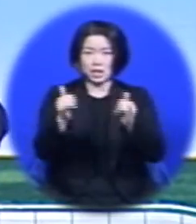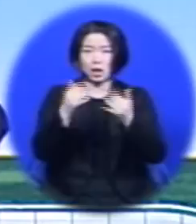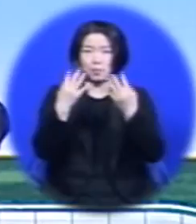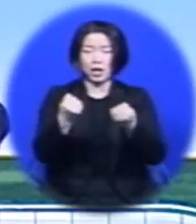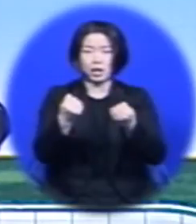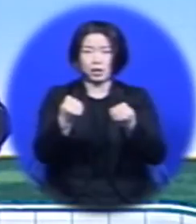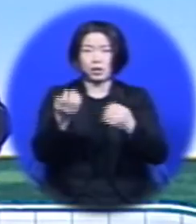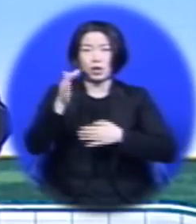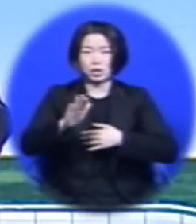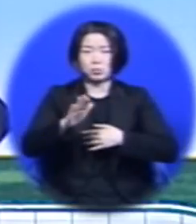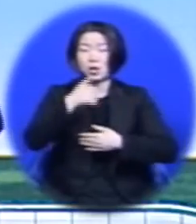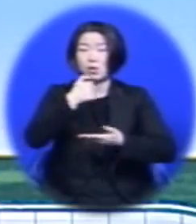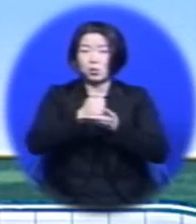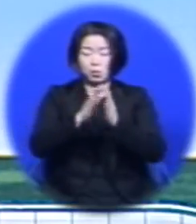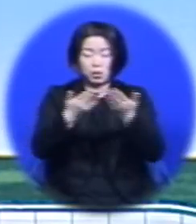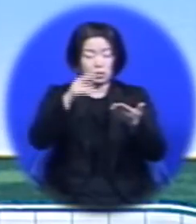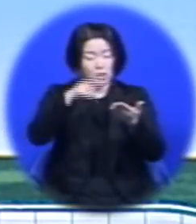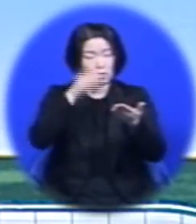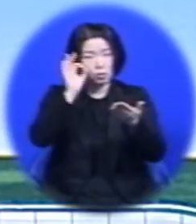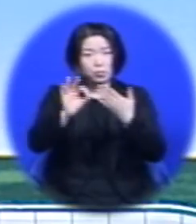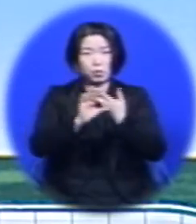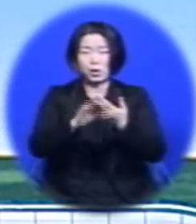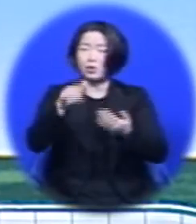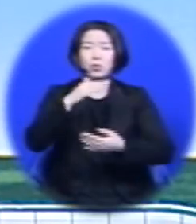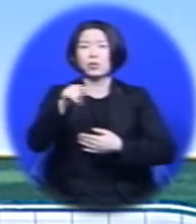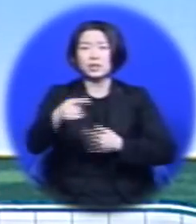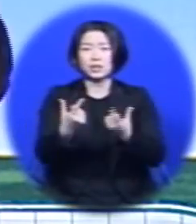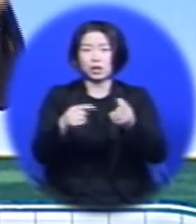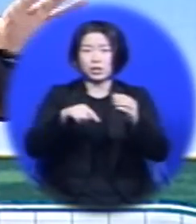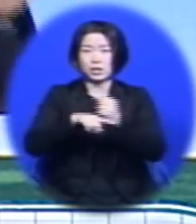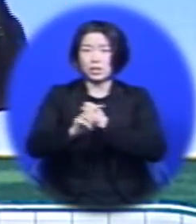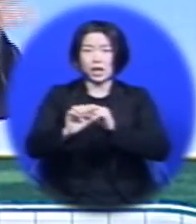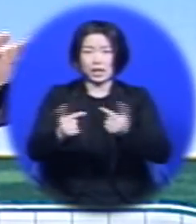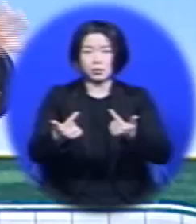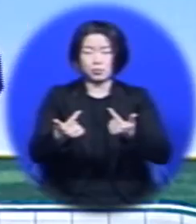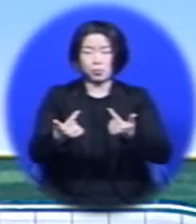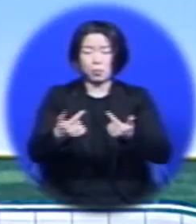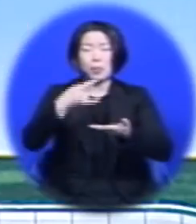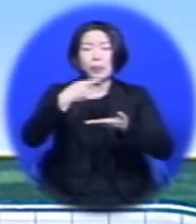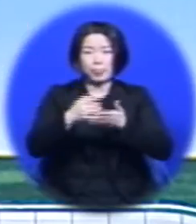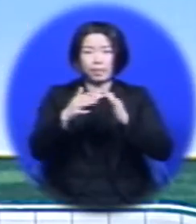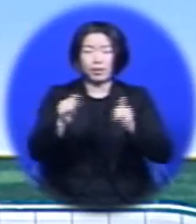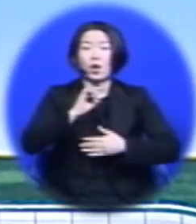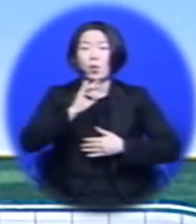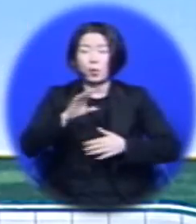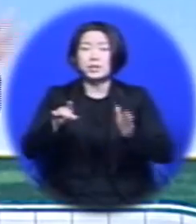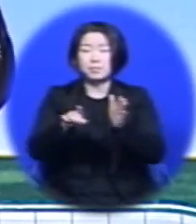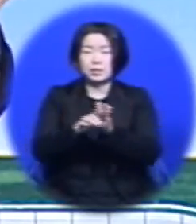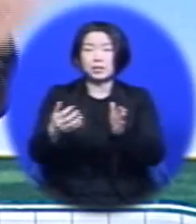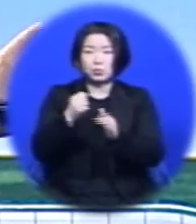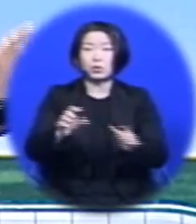그런 뜻 아닙니다 로마서를 읽어보면 여러분들 느끼시겠지만 의인은 오직 믿음으로 살리라 는